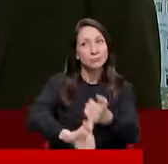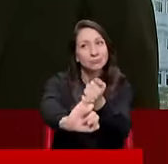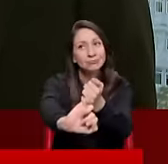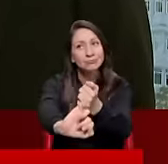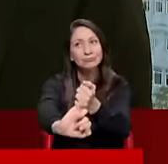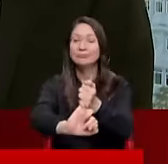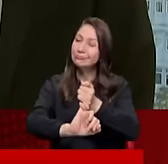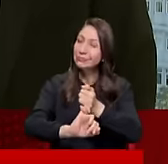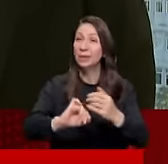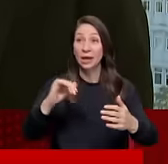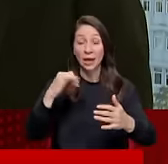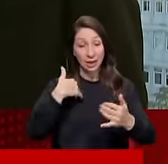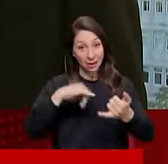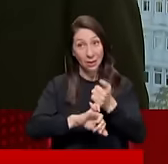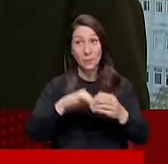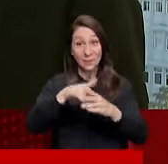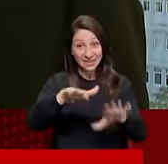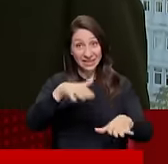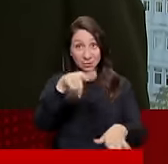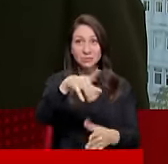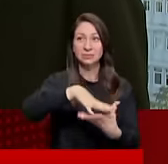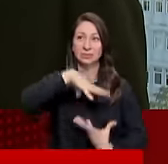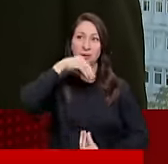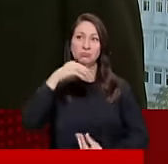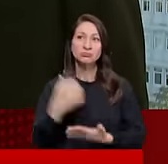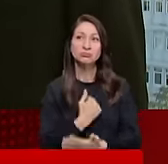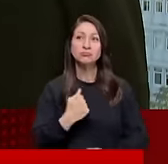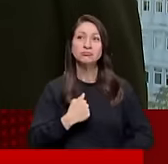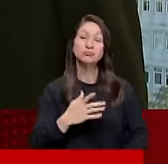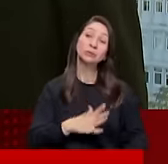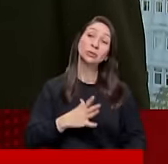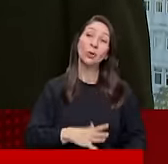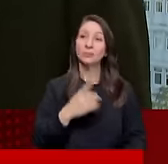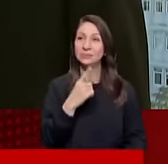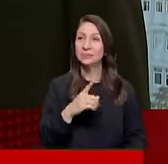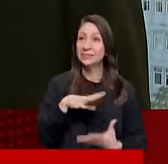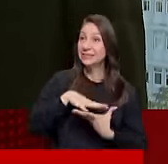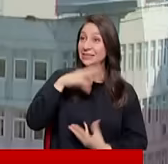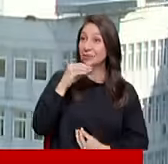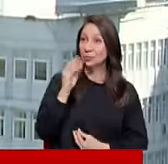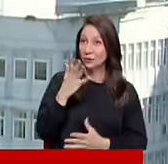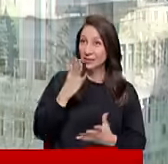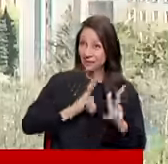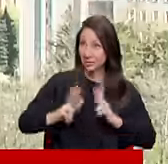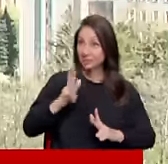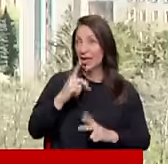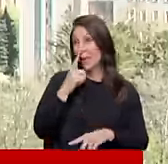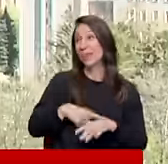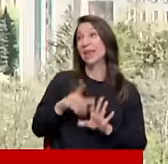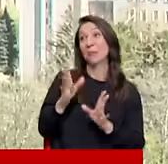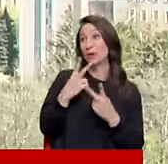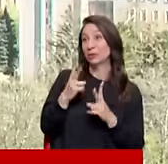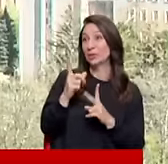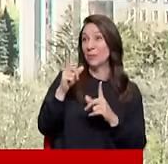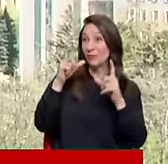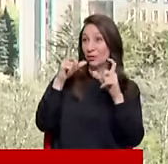girelim o zaman. Eğer girerseniz meclise sizden bir tane takım elbise istiyorum ben dedim. Takım elbiseyi de çok kullanacak mısınız? Emin değilim. Açıkçası